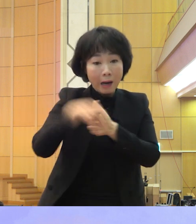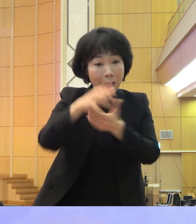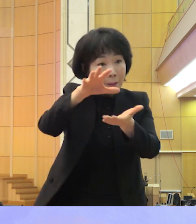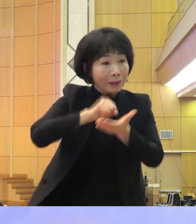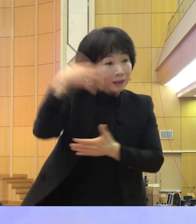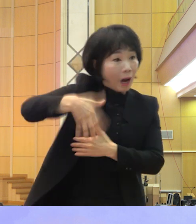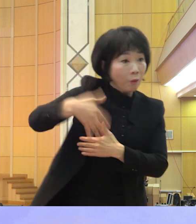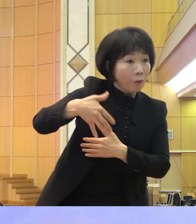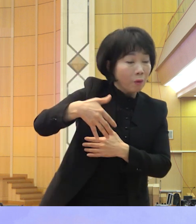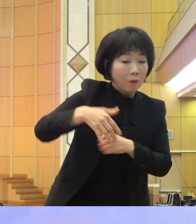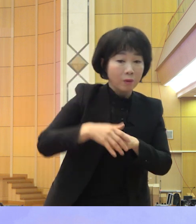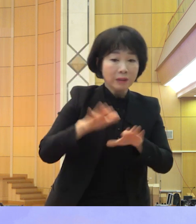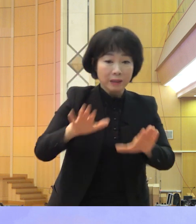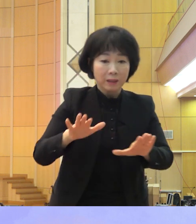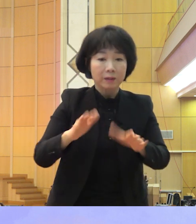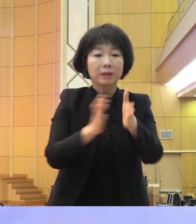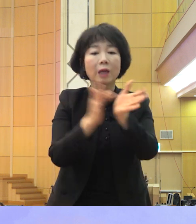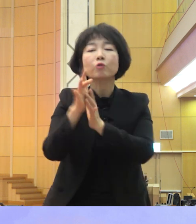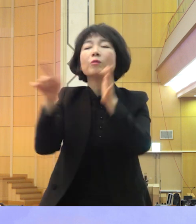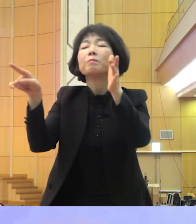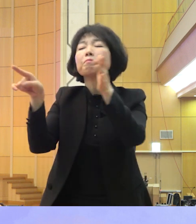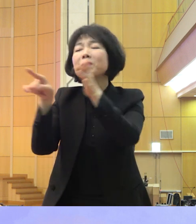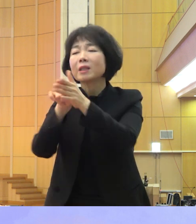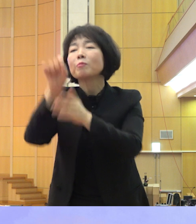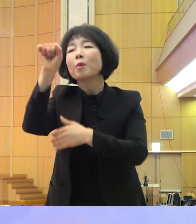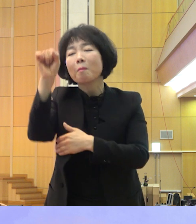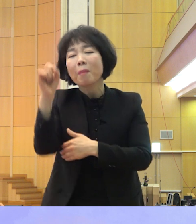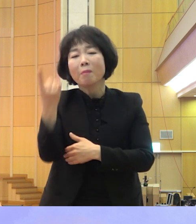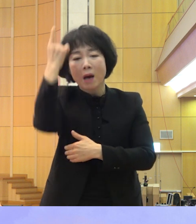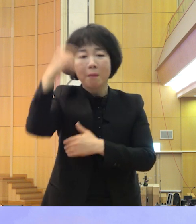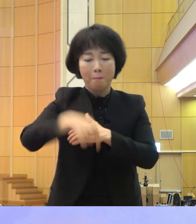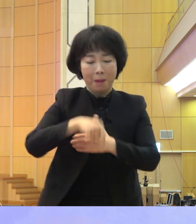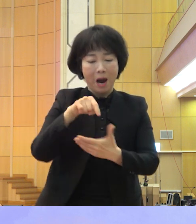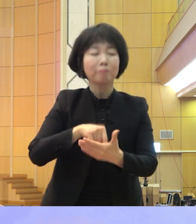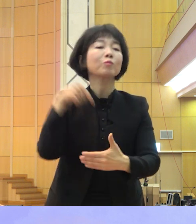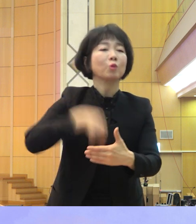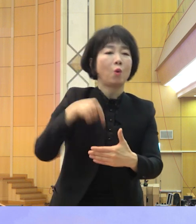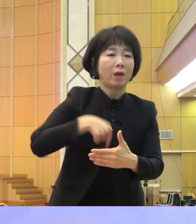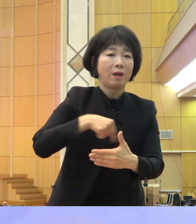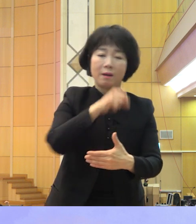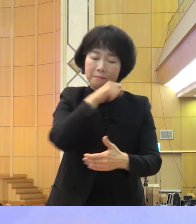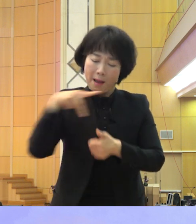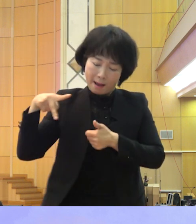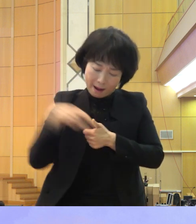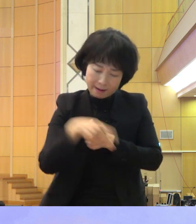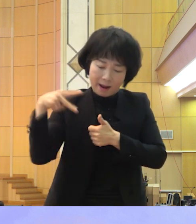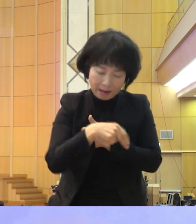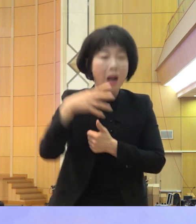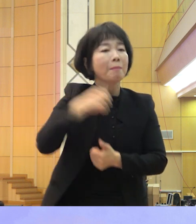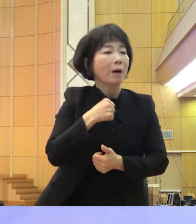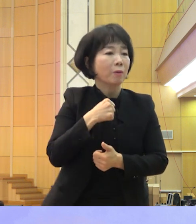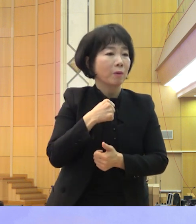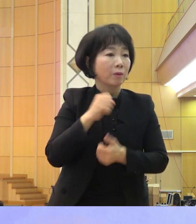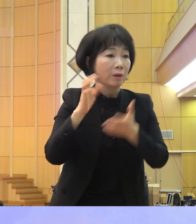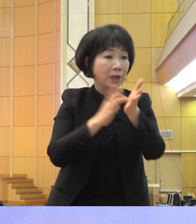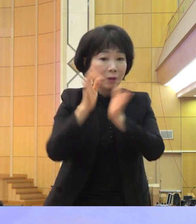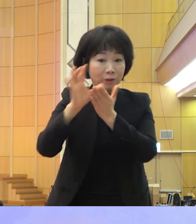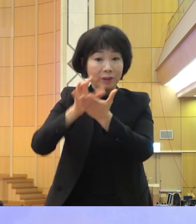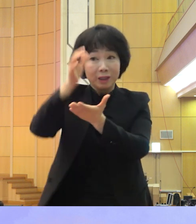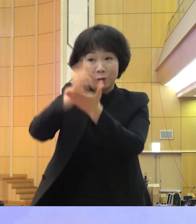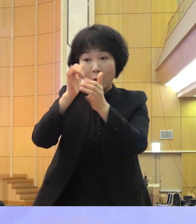않고 이제는 예수를 믿음으로 말미암아 마음의 할례를 받아서